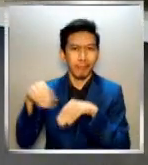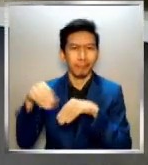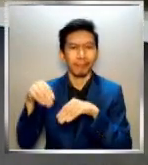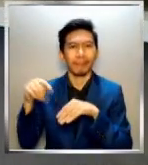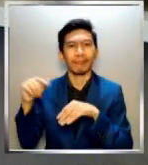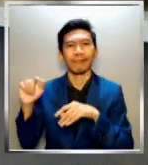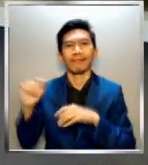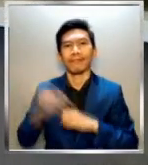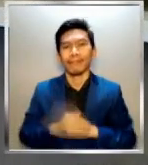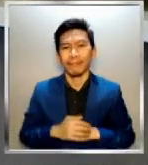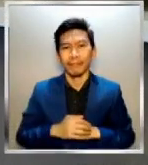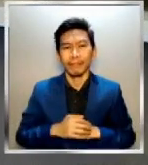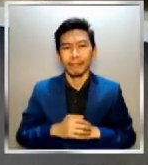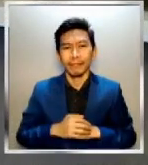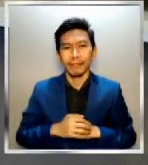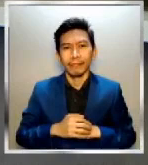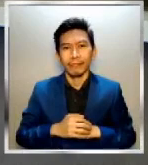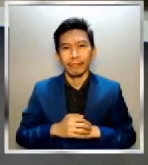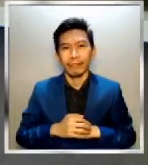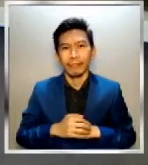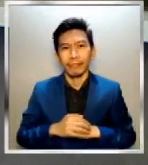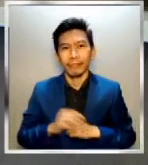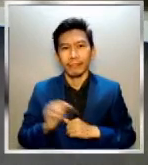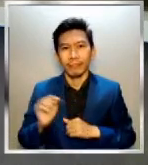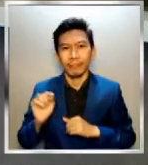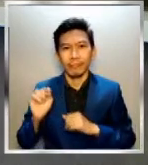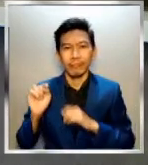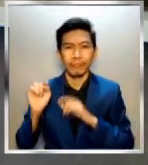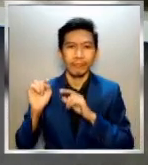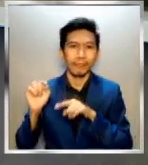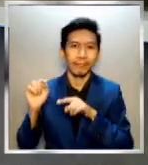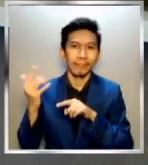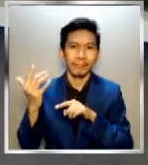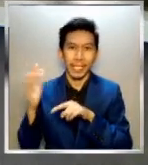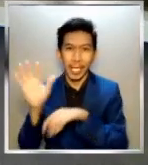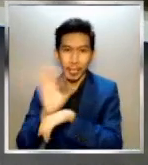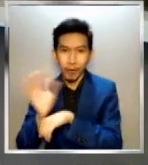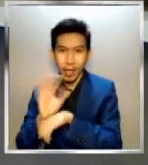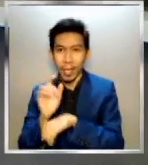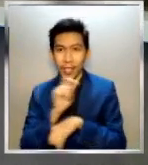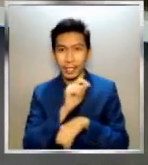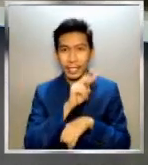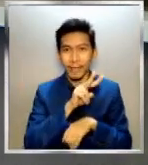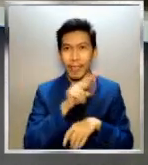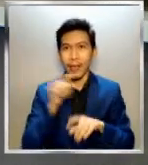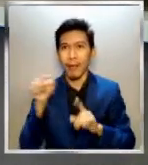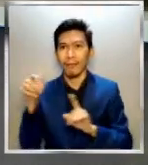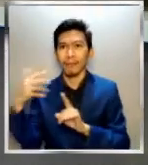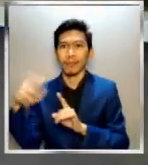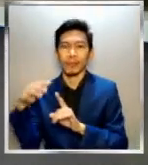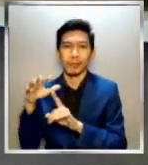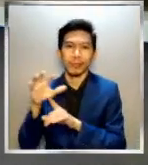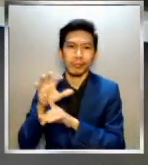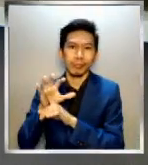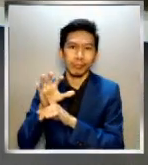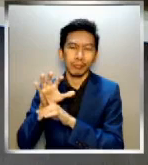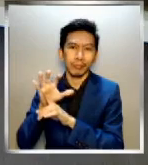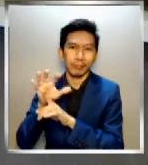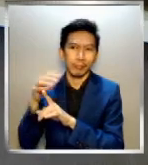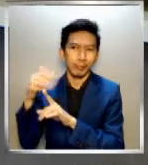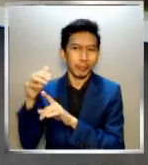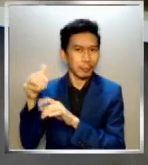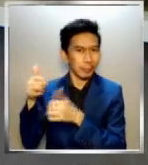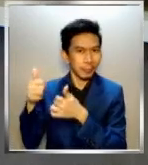Hindi lang sa pelikula at telebisyon nang bibighani ang star power ng aktres natin na si Marian Rivera dahil may ilang